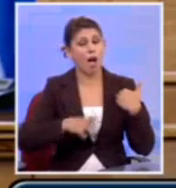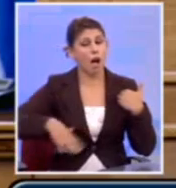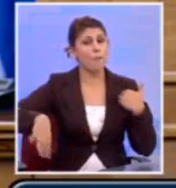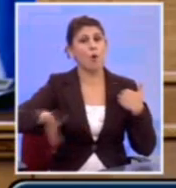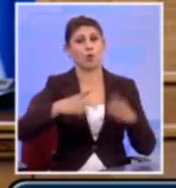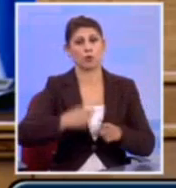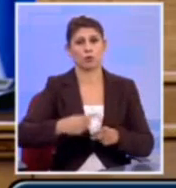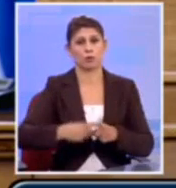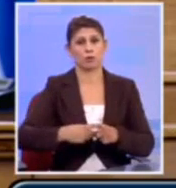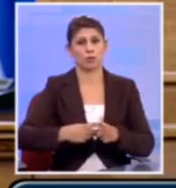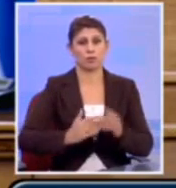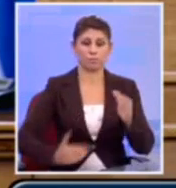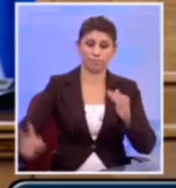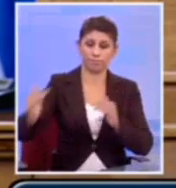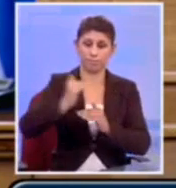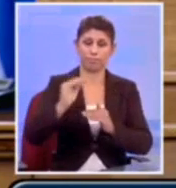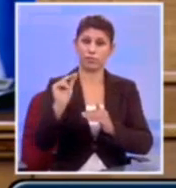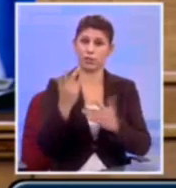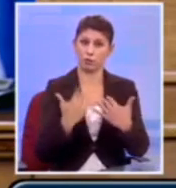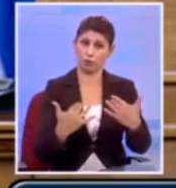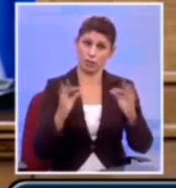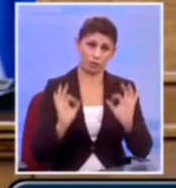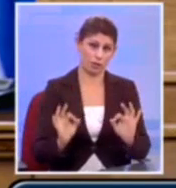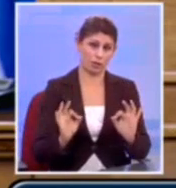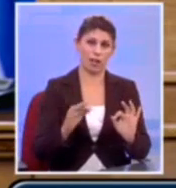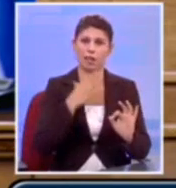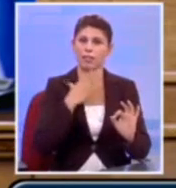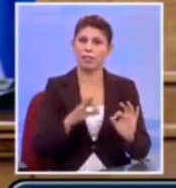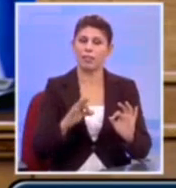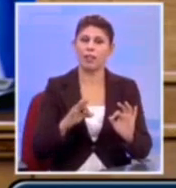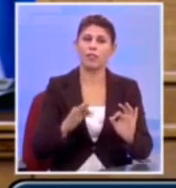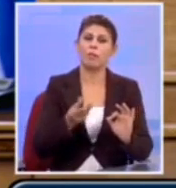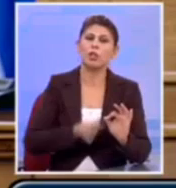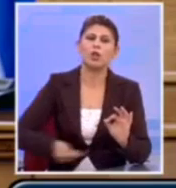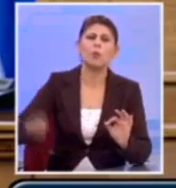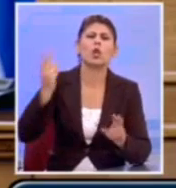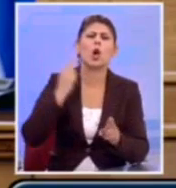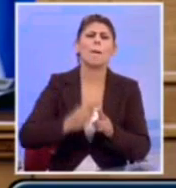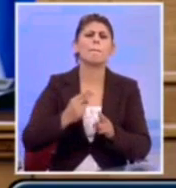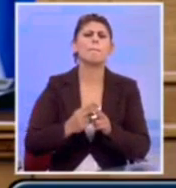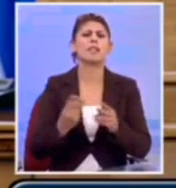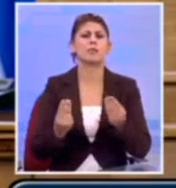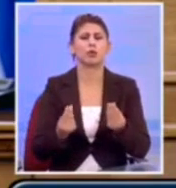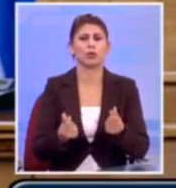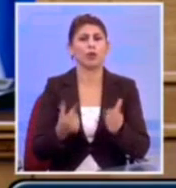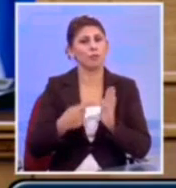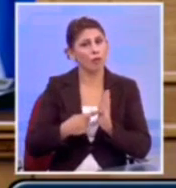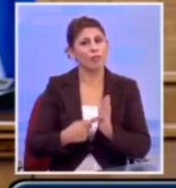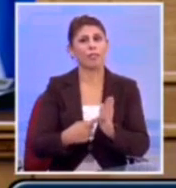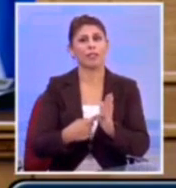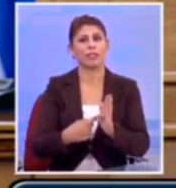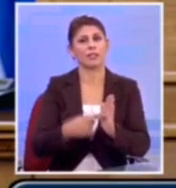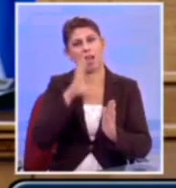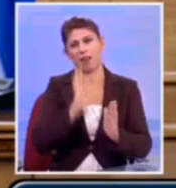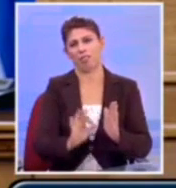ελληνικού λαού, υπό την αιγίδα του ελληνικού κοινοβουλίου φυσικά, δηλαδή με τον πλέον επίσημο τρόπο θα αποκαλύψει